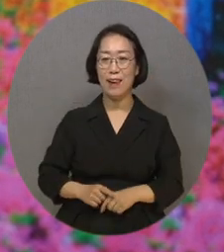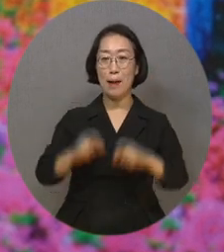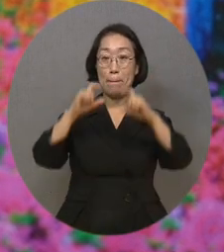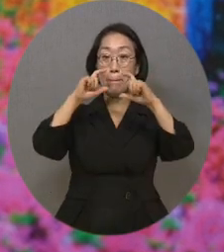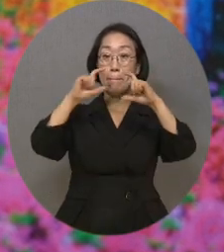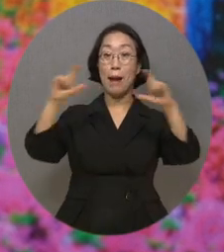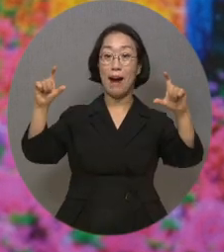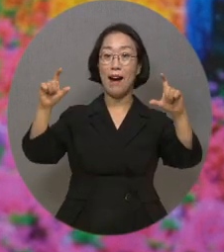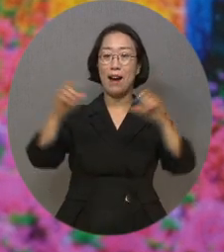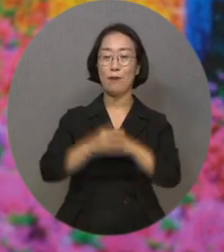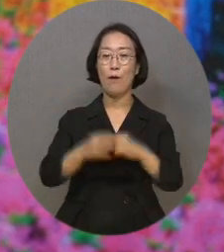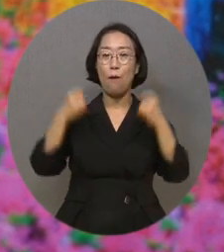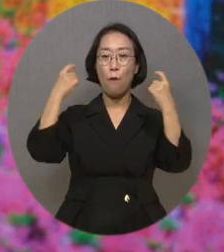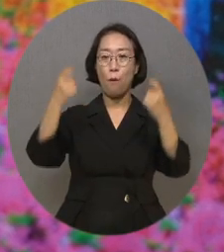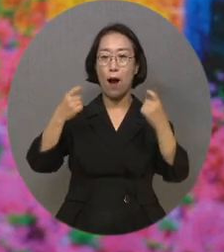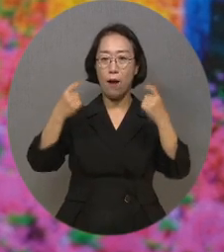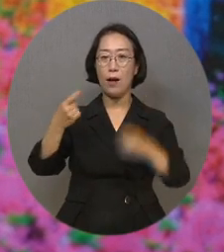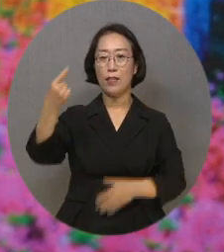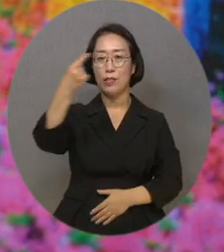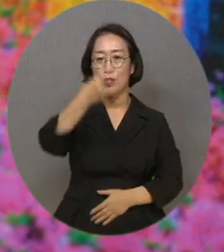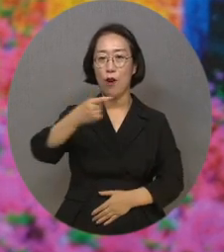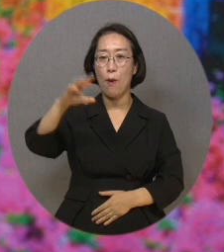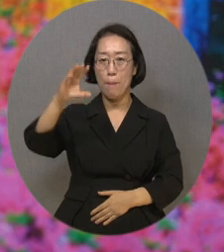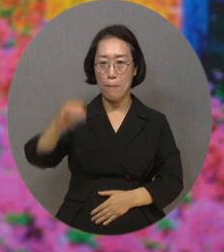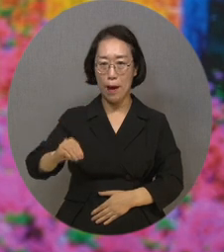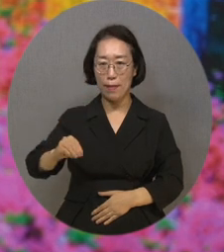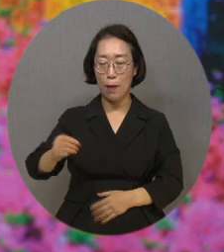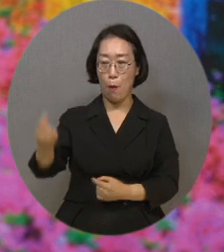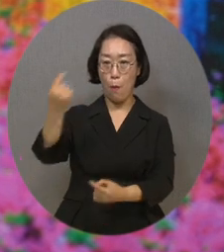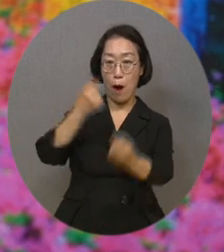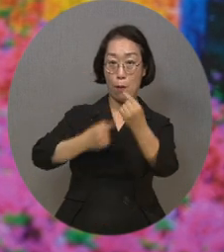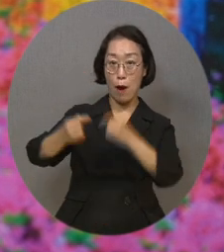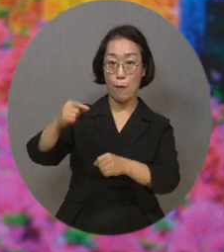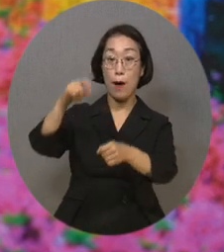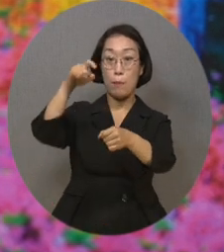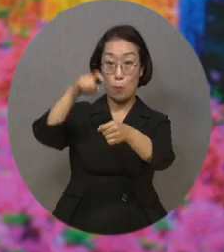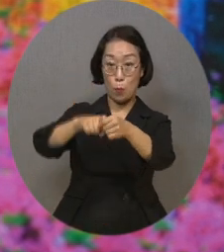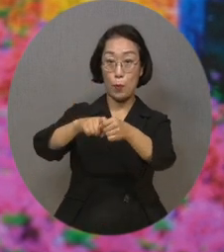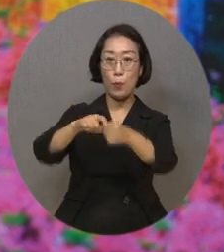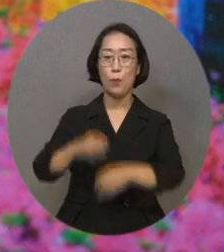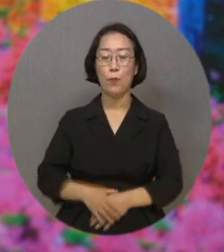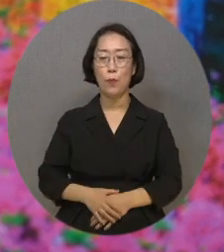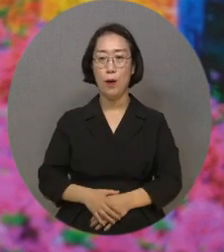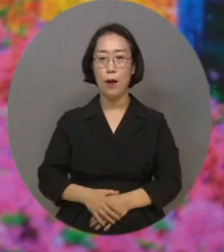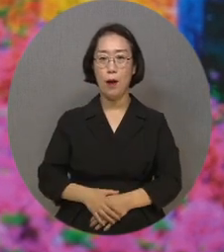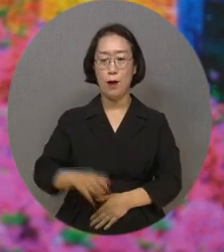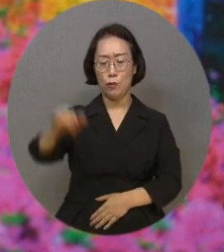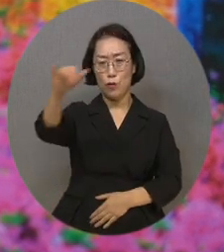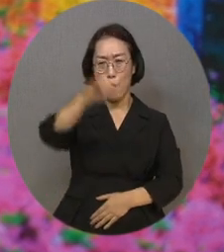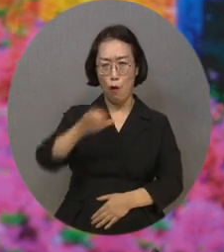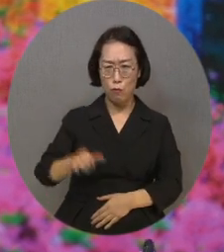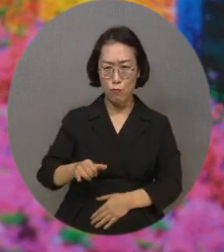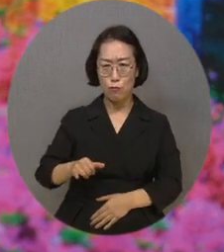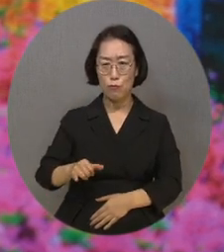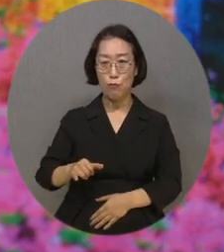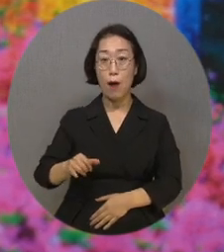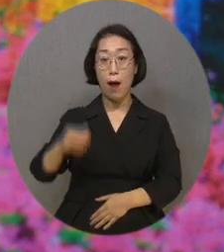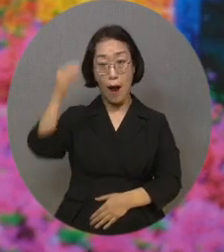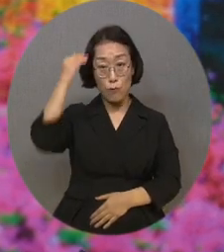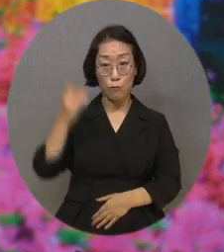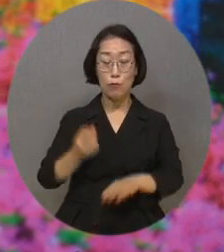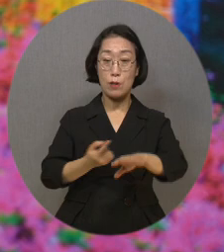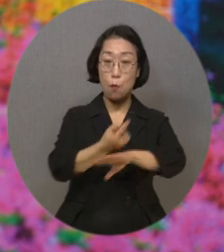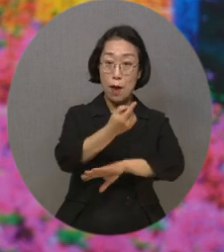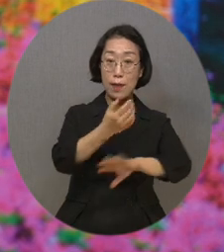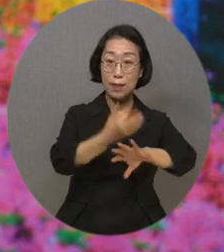이제 관광객 천만 명 유치다라는 목표를 갖고 국내의 관광객뿐만 아니라 해외에서